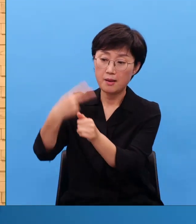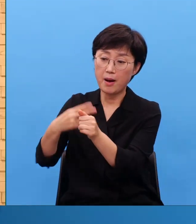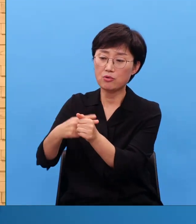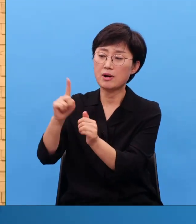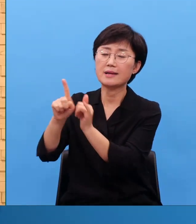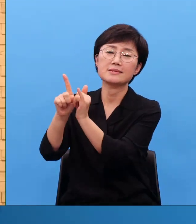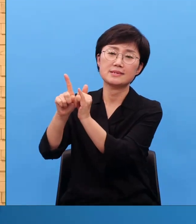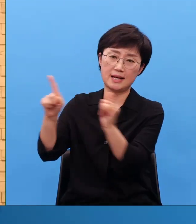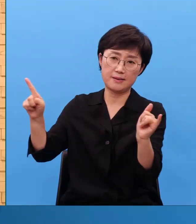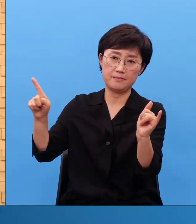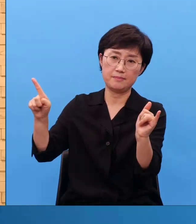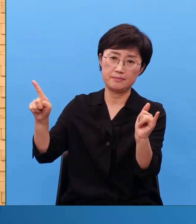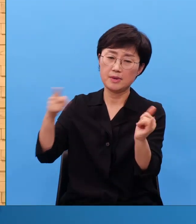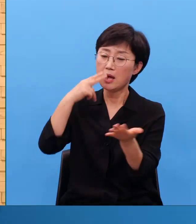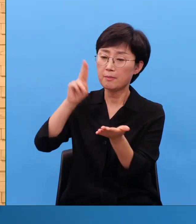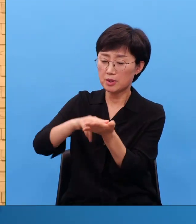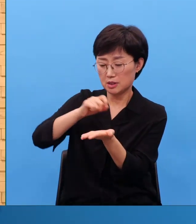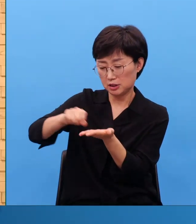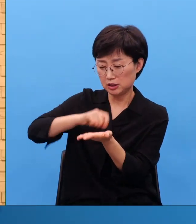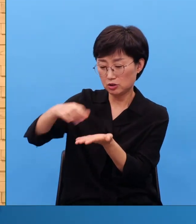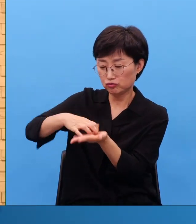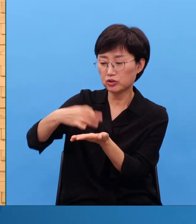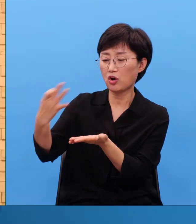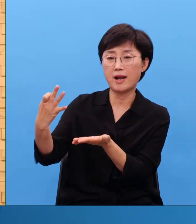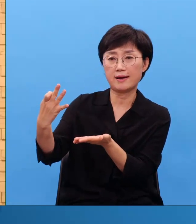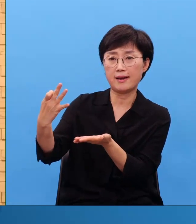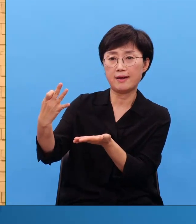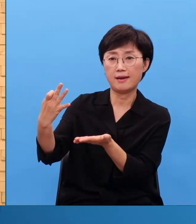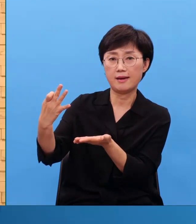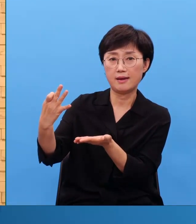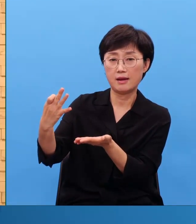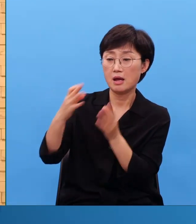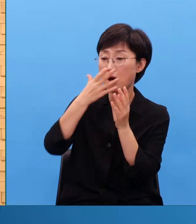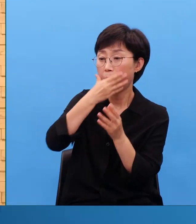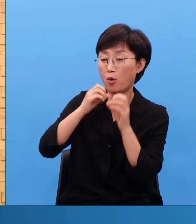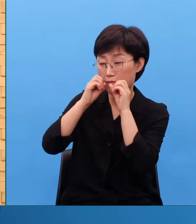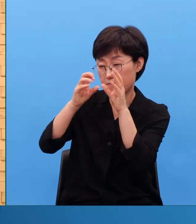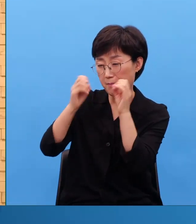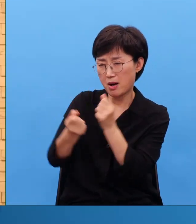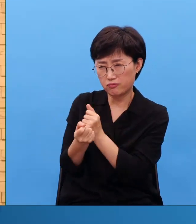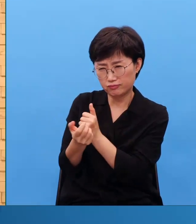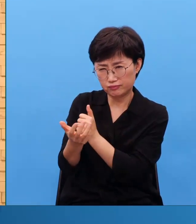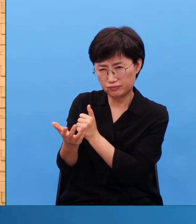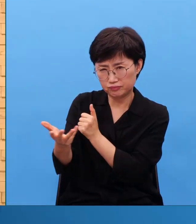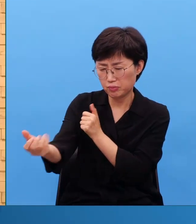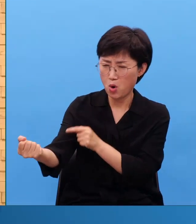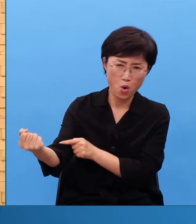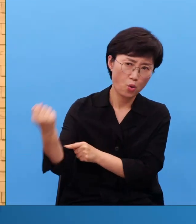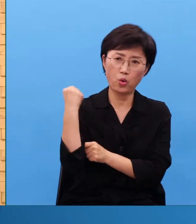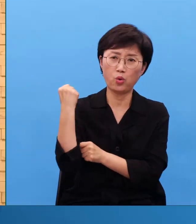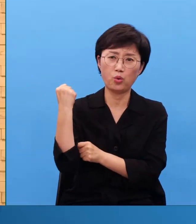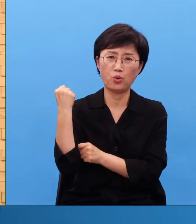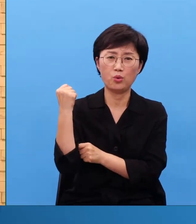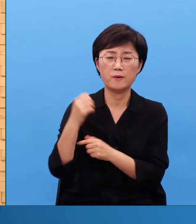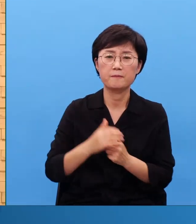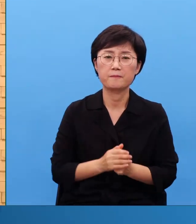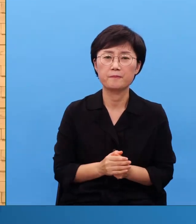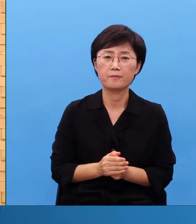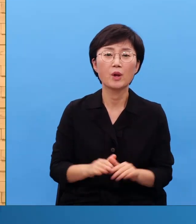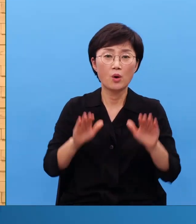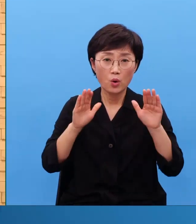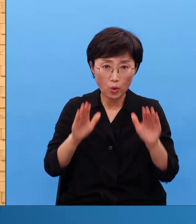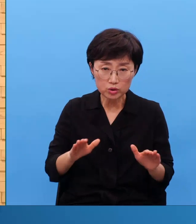세계를 살린 일이 But 벌어졌어요. this one individual, Paul, he left behind 14 epistles and he made great influence throughout the world. 오늘 여러분이 이